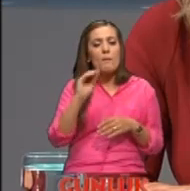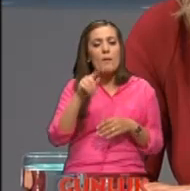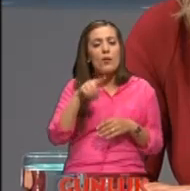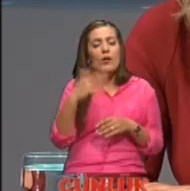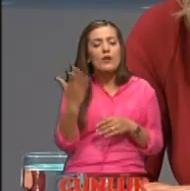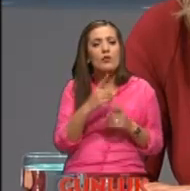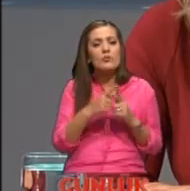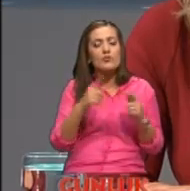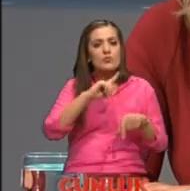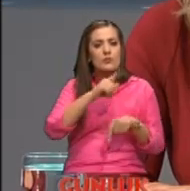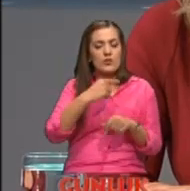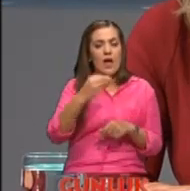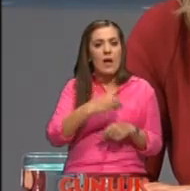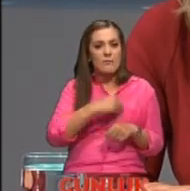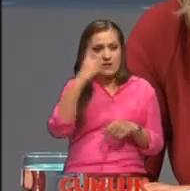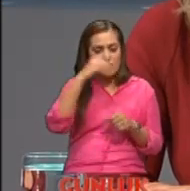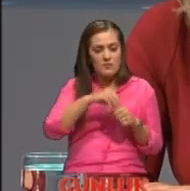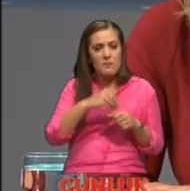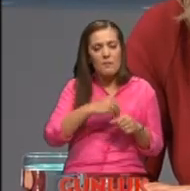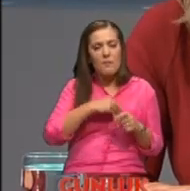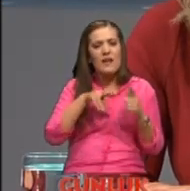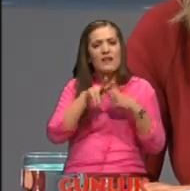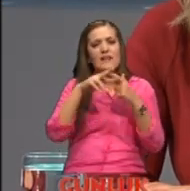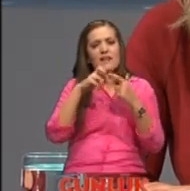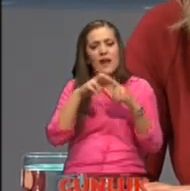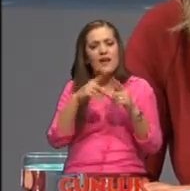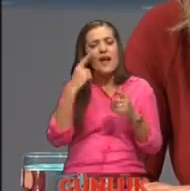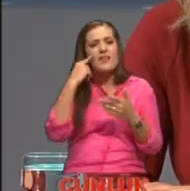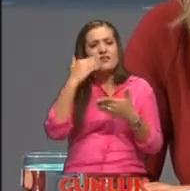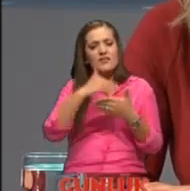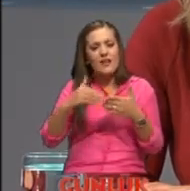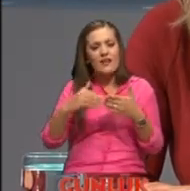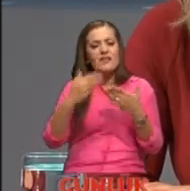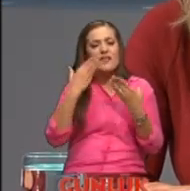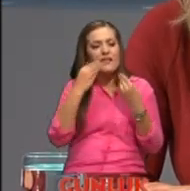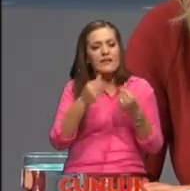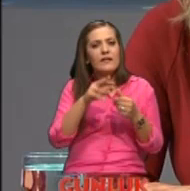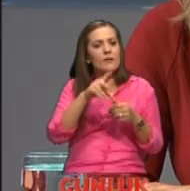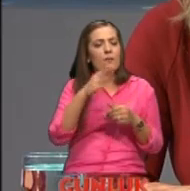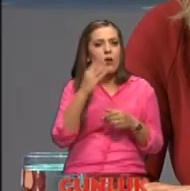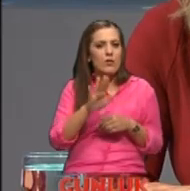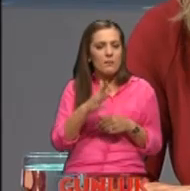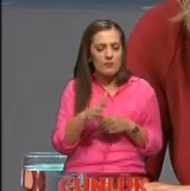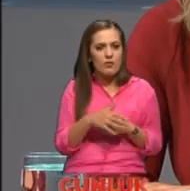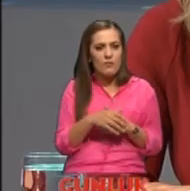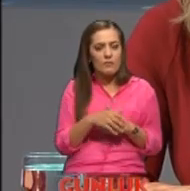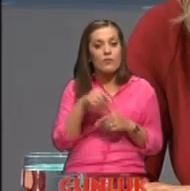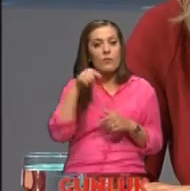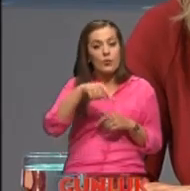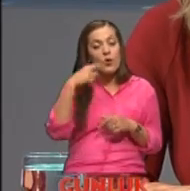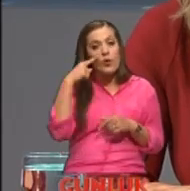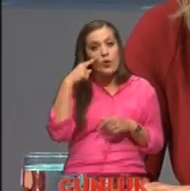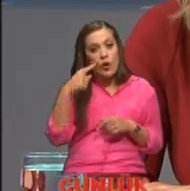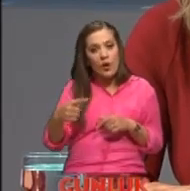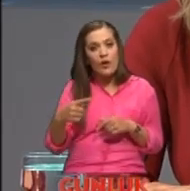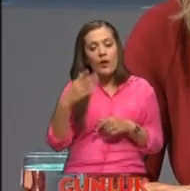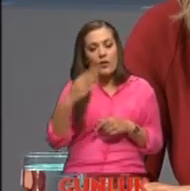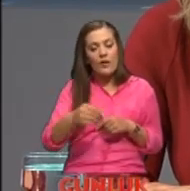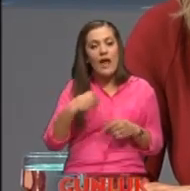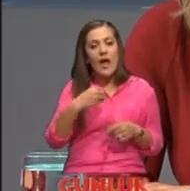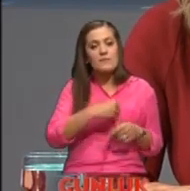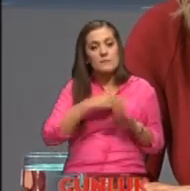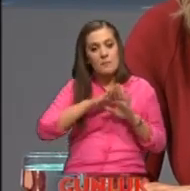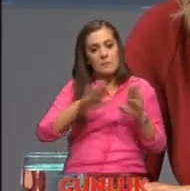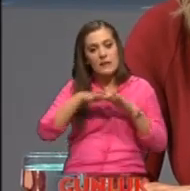kadar çok uzun süreli emdiği için meme ucunda yara, çatlak, tahriş gibi oluşumlar söz konusu olabiliyor. Buna yönelik olarak da